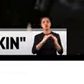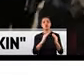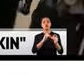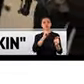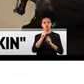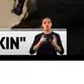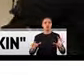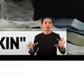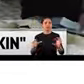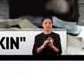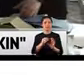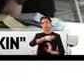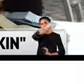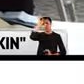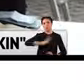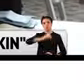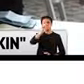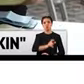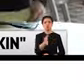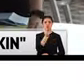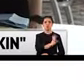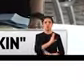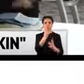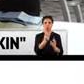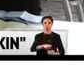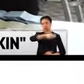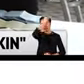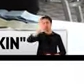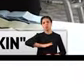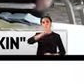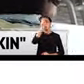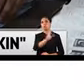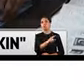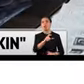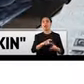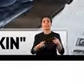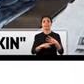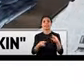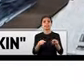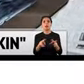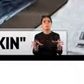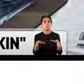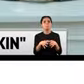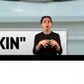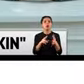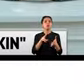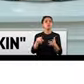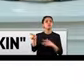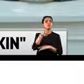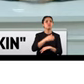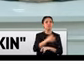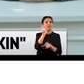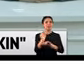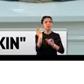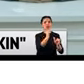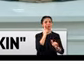İmamoğlu'nun lehine işledi. İmamoğlu DEM Parti seçmeninin de desteğiyle kazandı. İlk uyarıda DEM Partili rakibi Meral